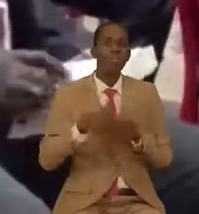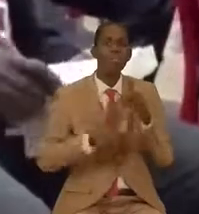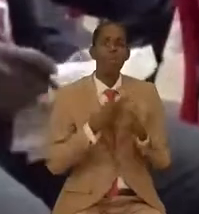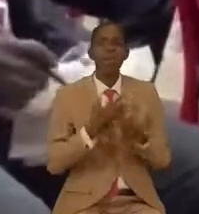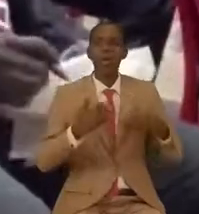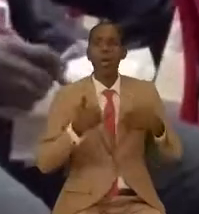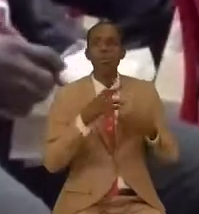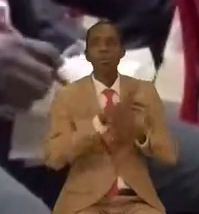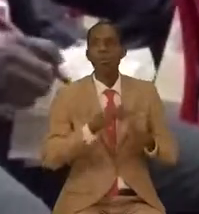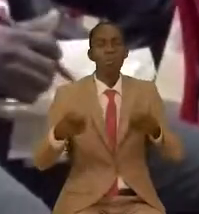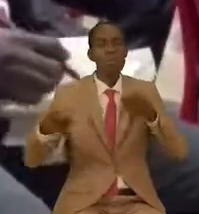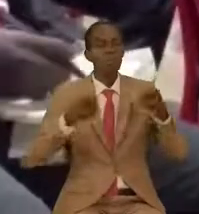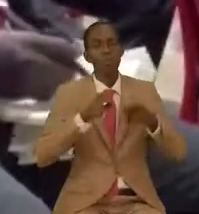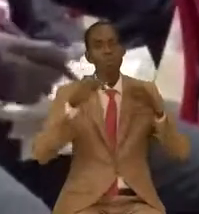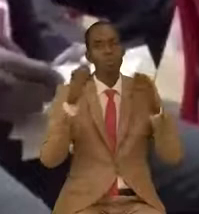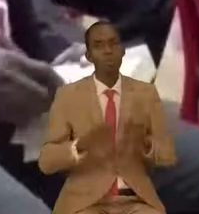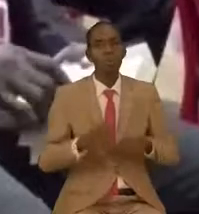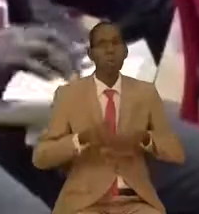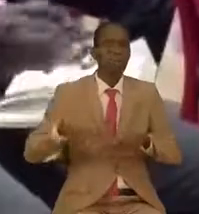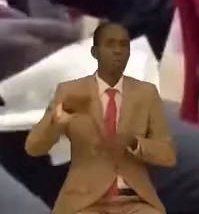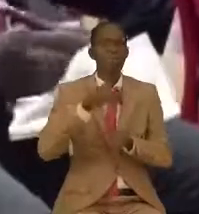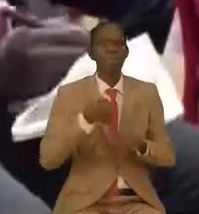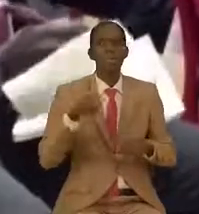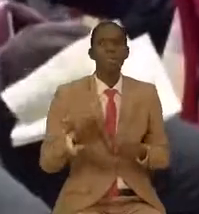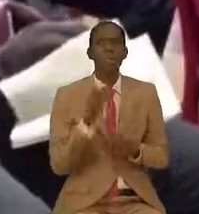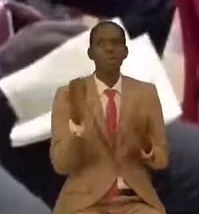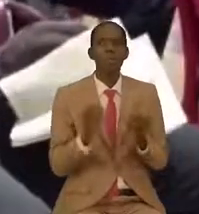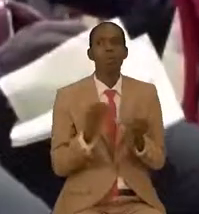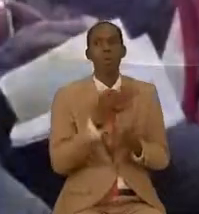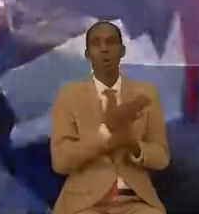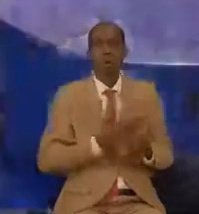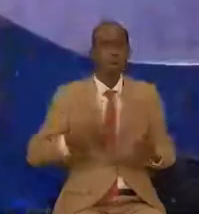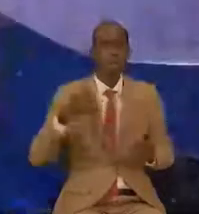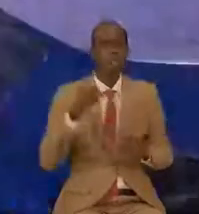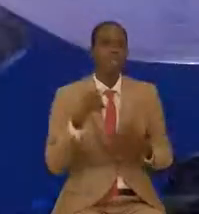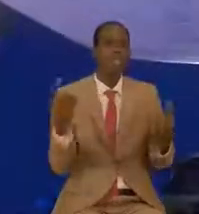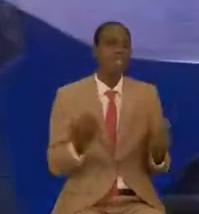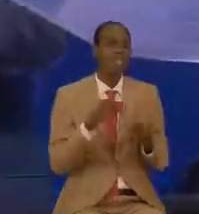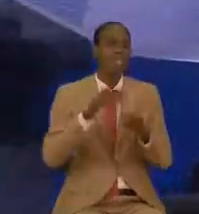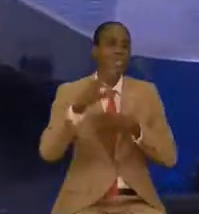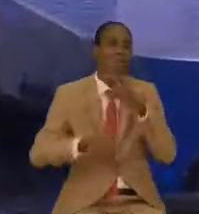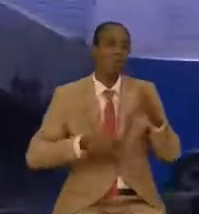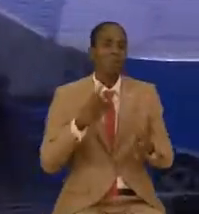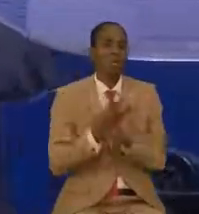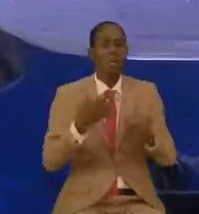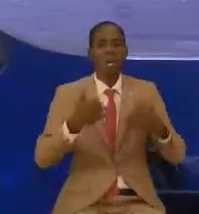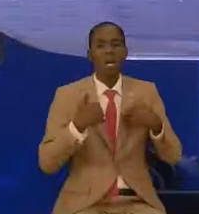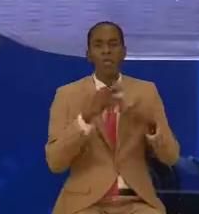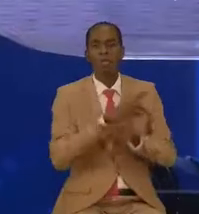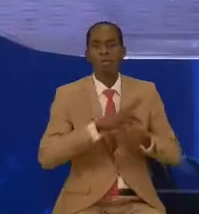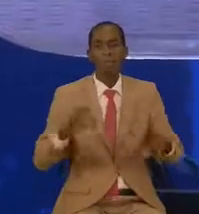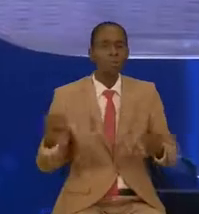n'a plus de puissance contrôleur, contrôleuse sur ma vie et